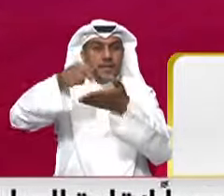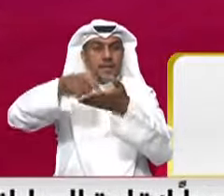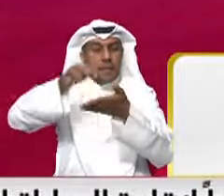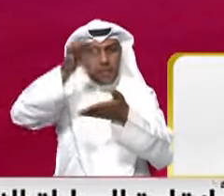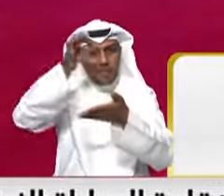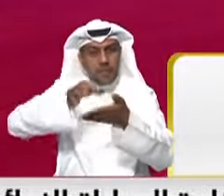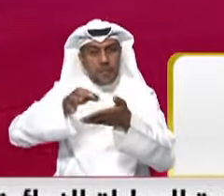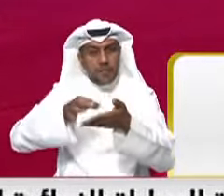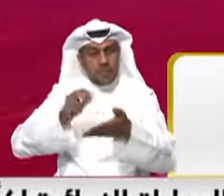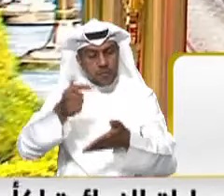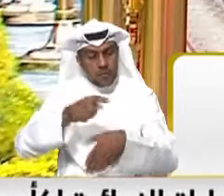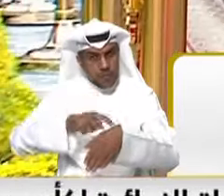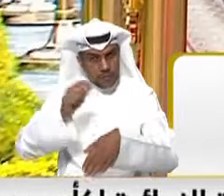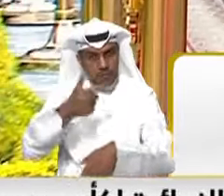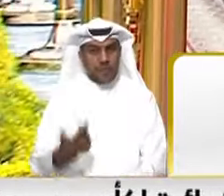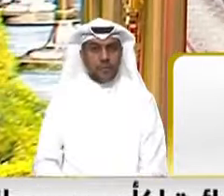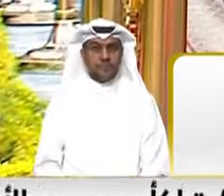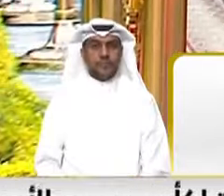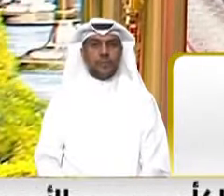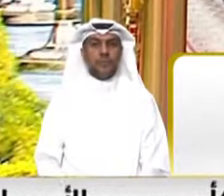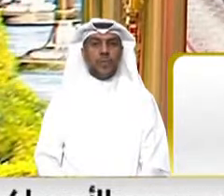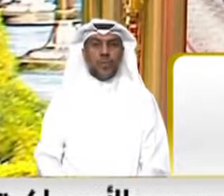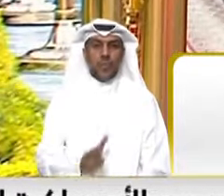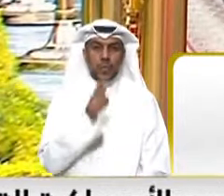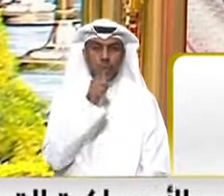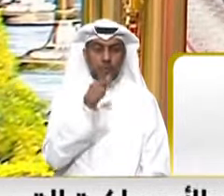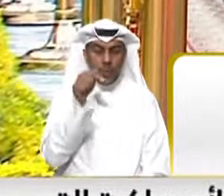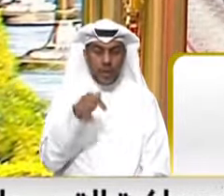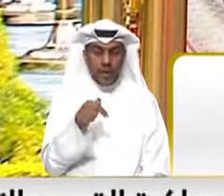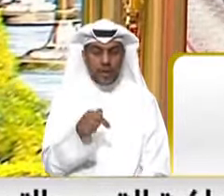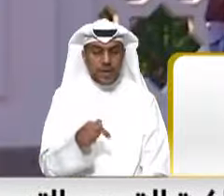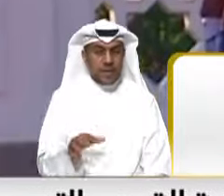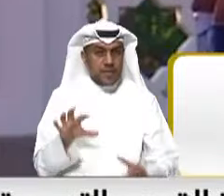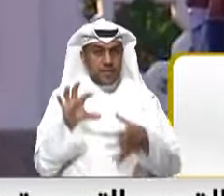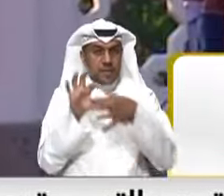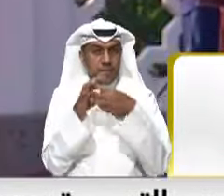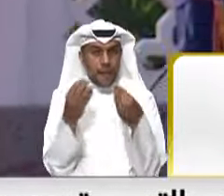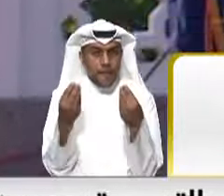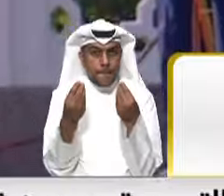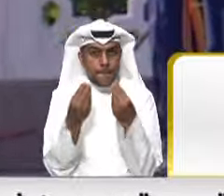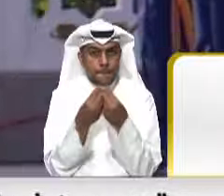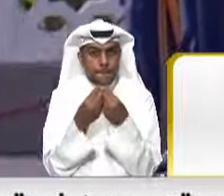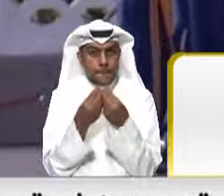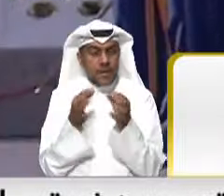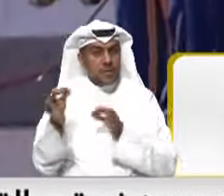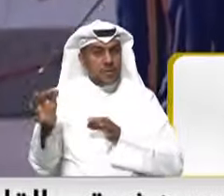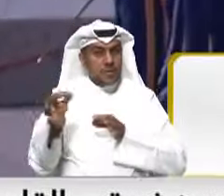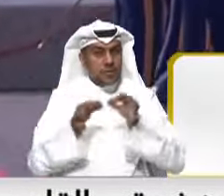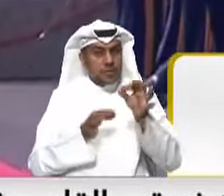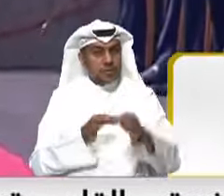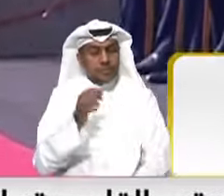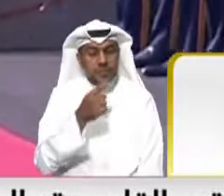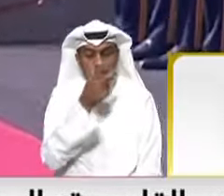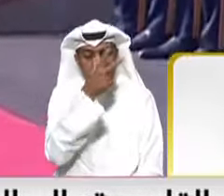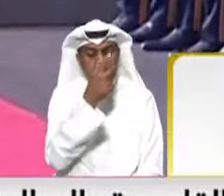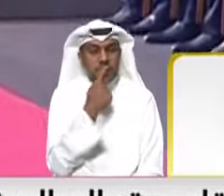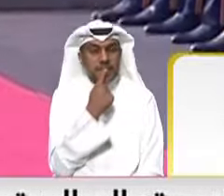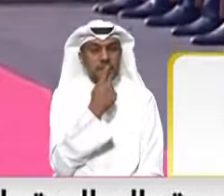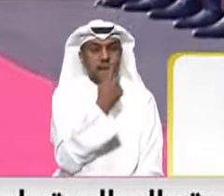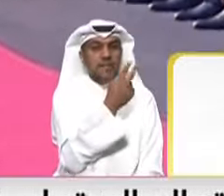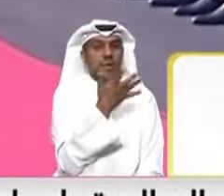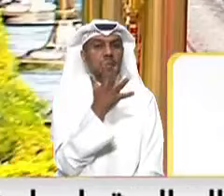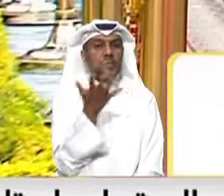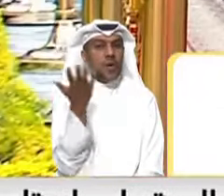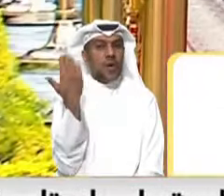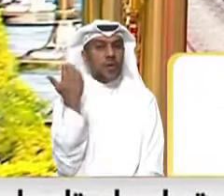في أقرب وقت، وبما يتسق مع الاتفاق السياسي الموقع في مدينة السخيرات عام